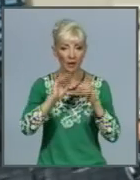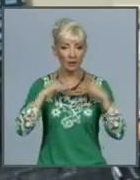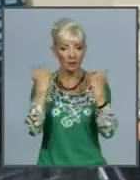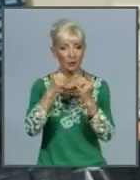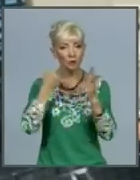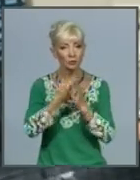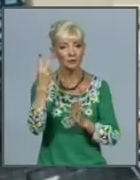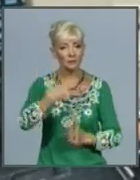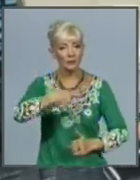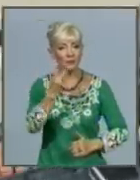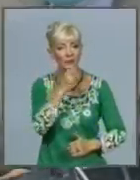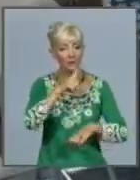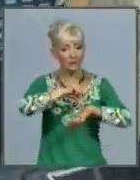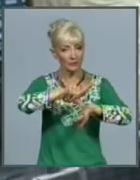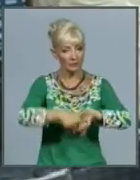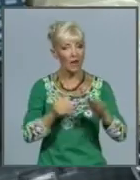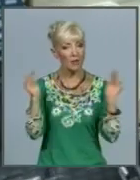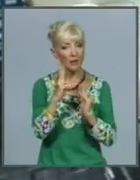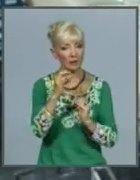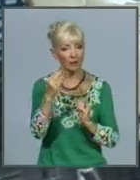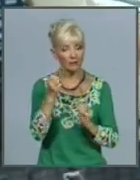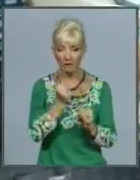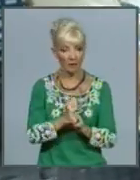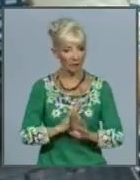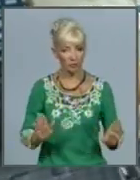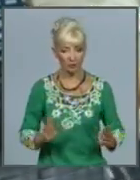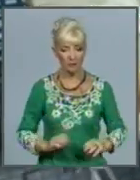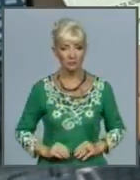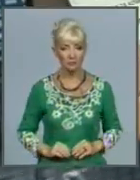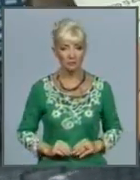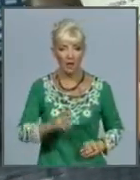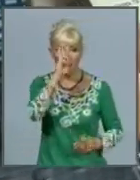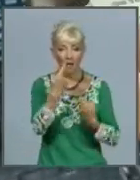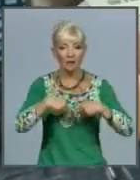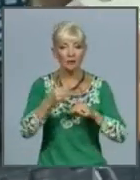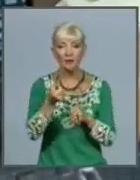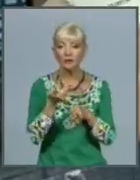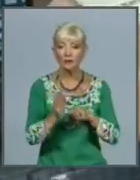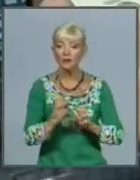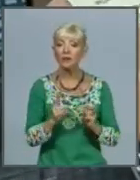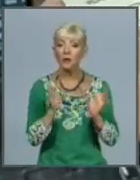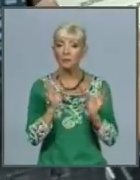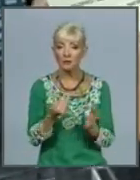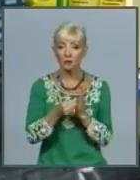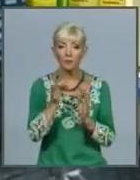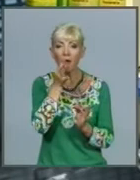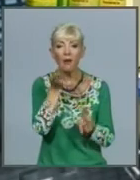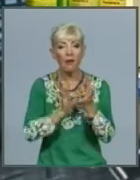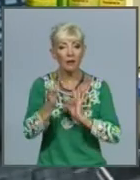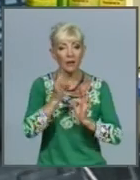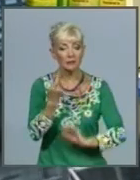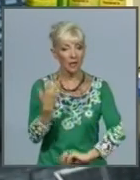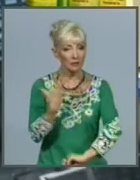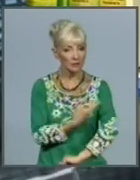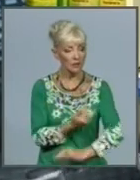Маленькі кав'ярні не працюватимуть. Держава не фінансує як належно закупівлю ліків для інсулінозалежних. Наразі компенсація